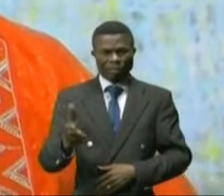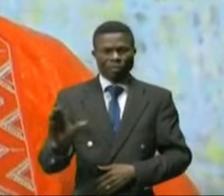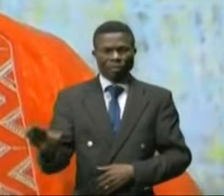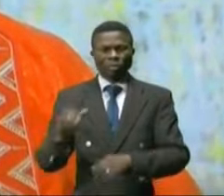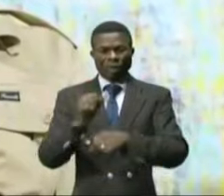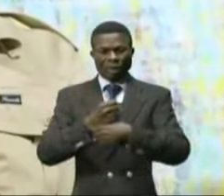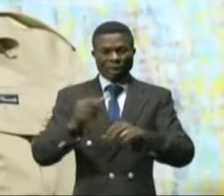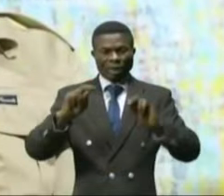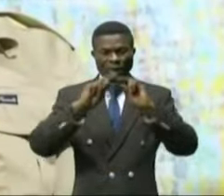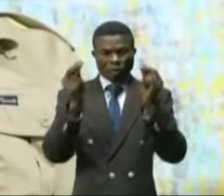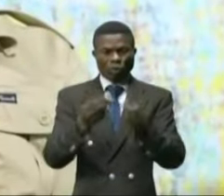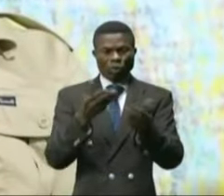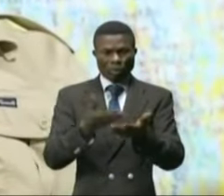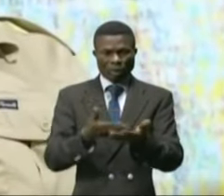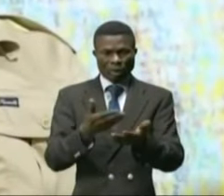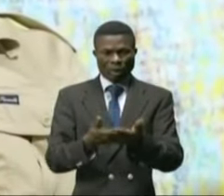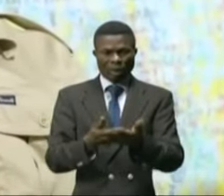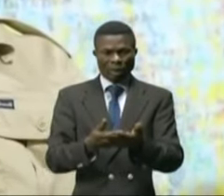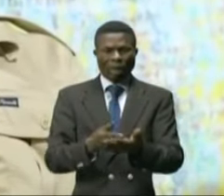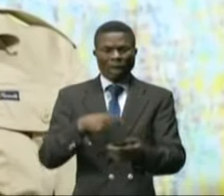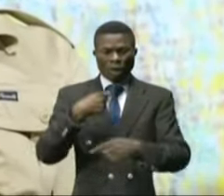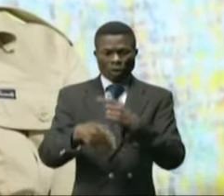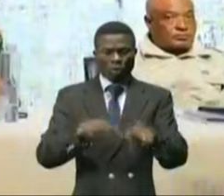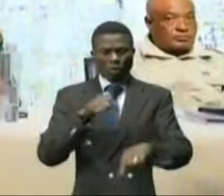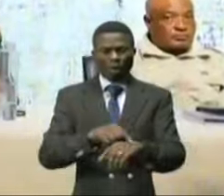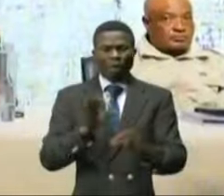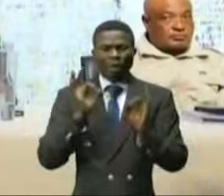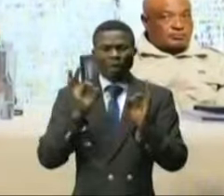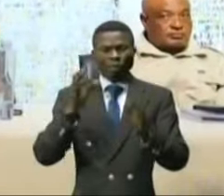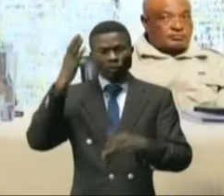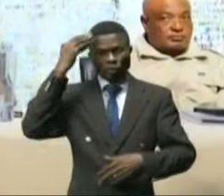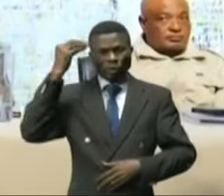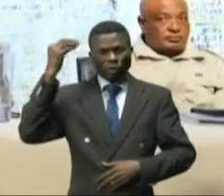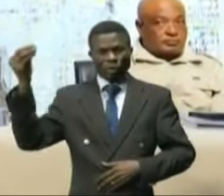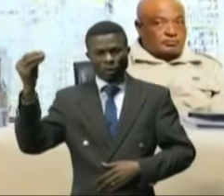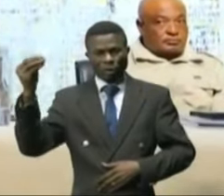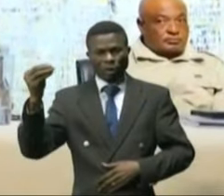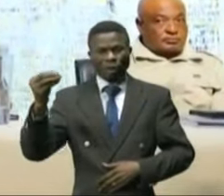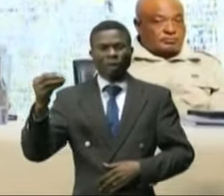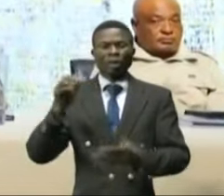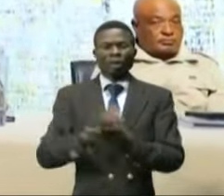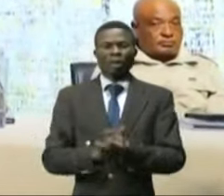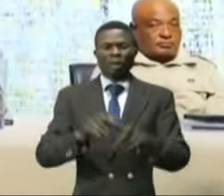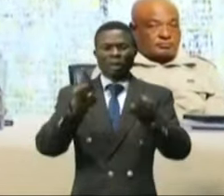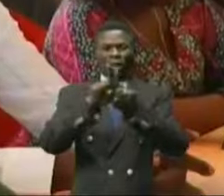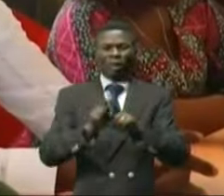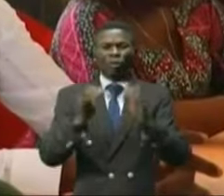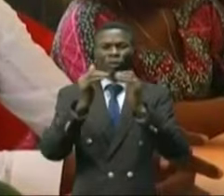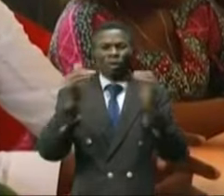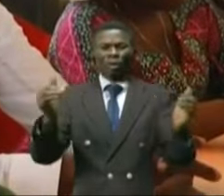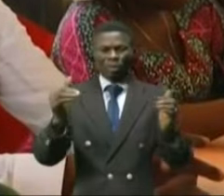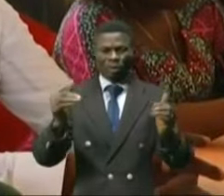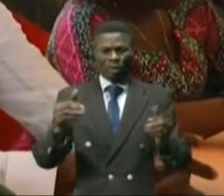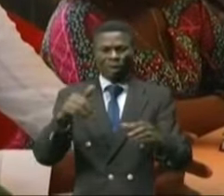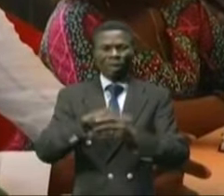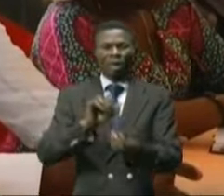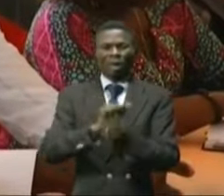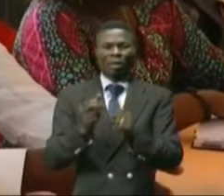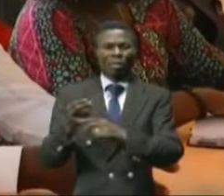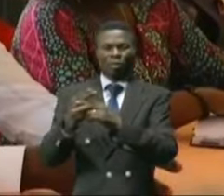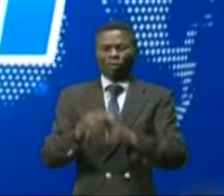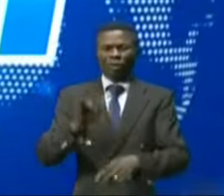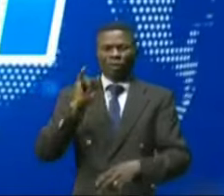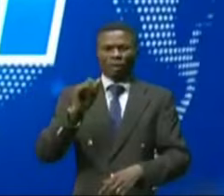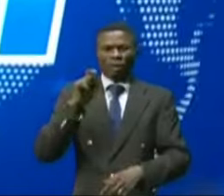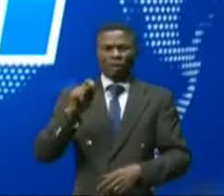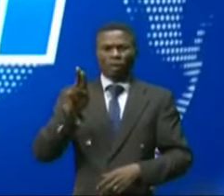place de cette structure augure une nouvelle ère d'espoir, de paix et de stabilisation de la situation sécuritaire en Ituri.